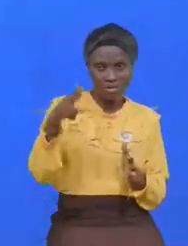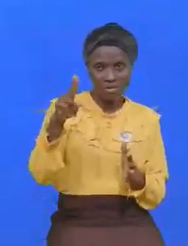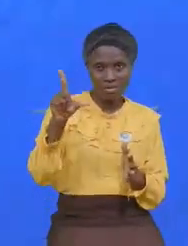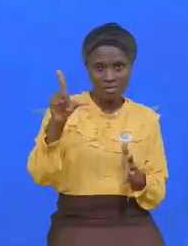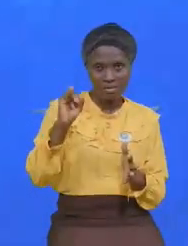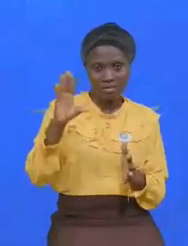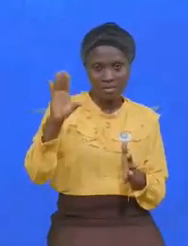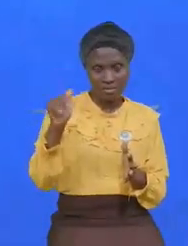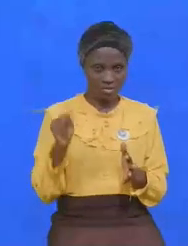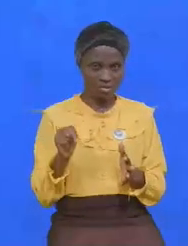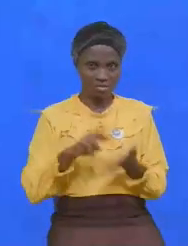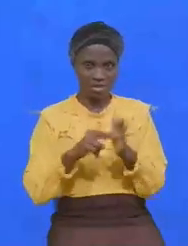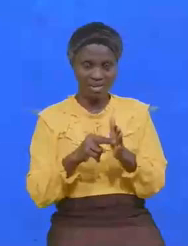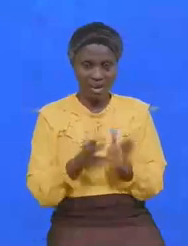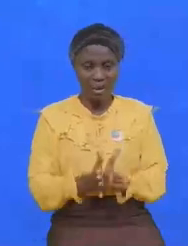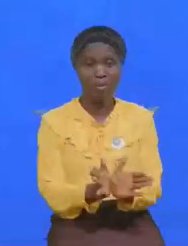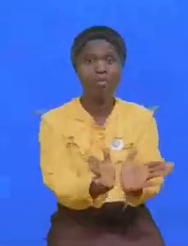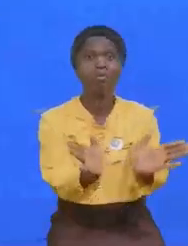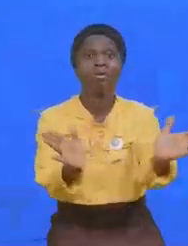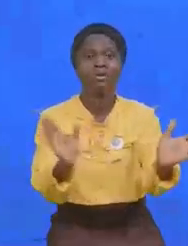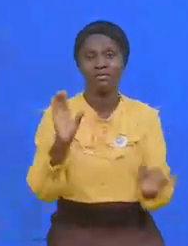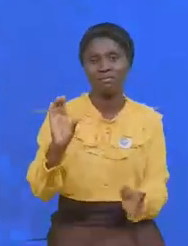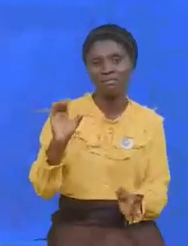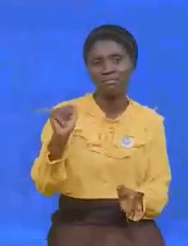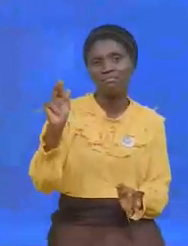Un publicain, c'est une boîte publique.